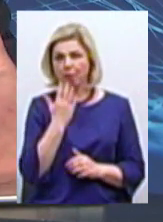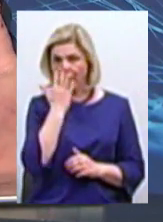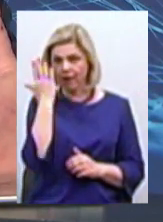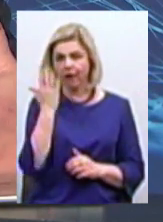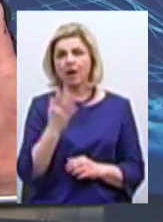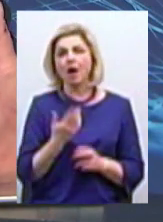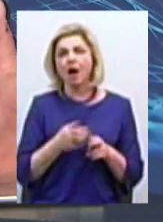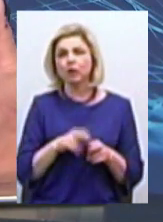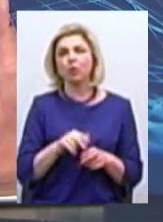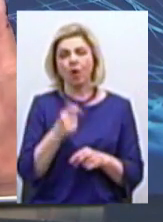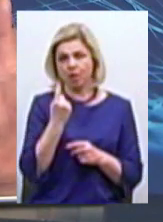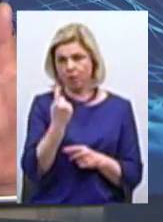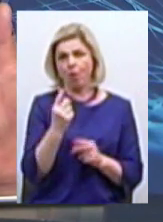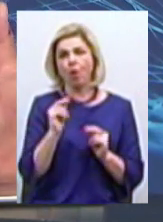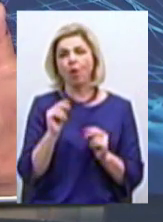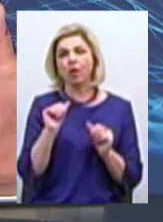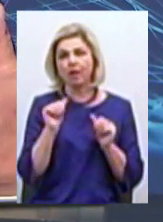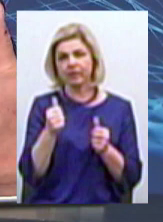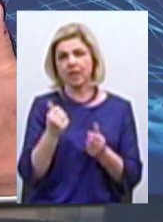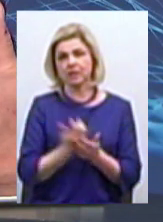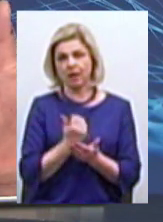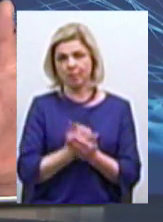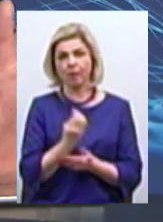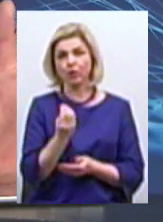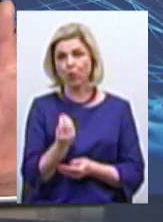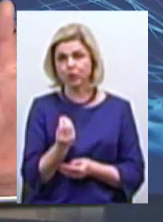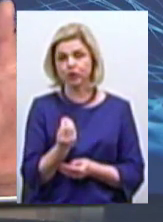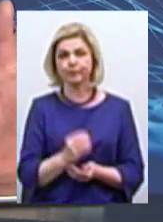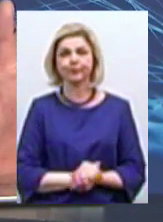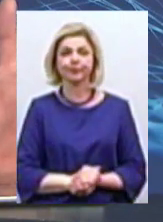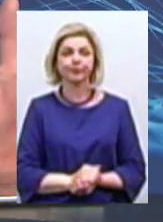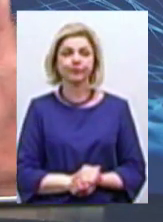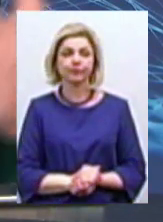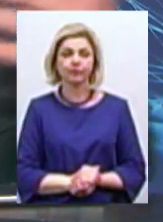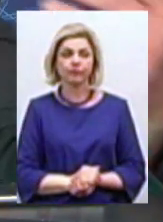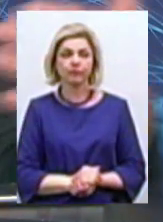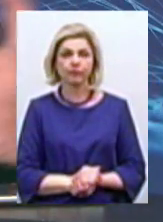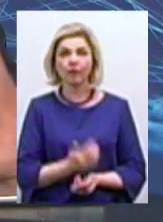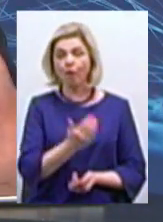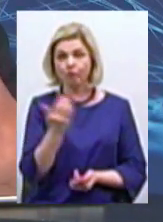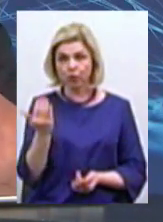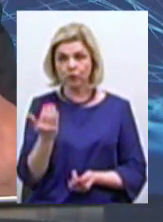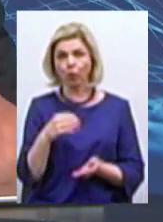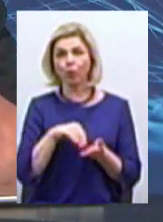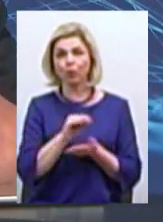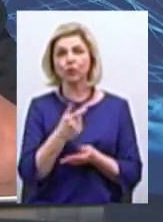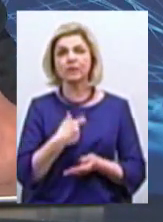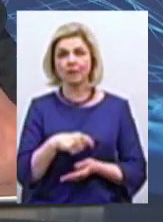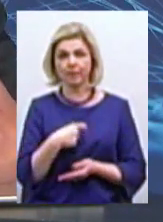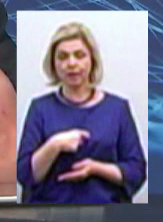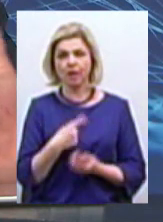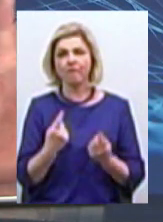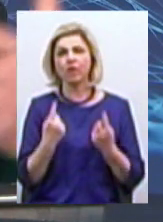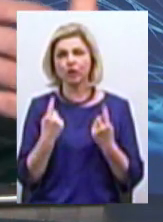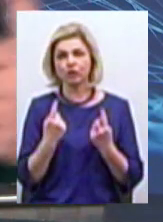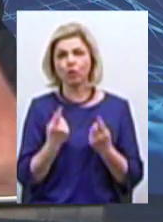просто, для них саме головне – це просто заробляти гроші. І, ви знаєте, вони купують собі